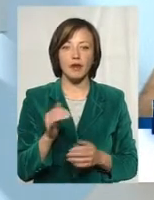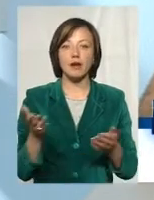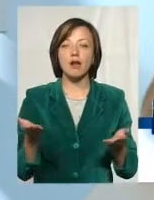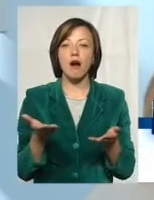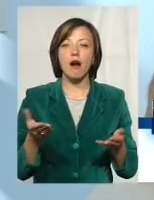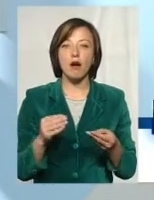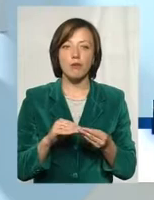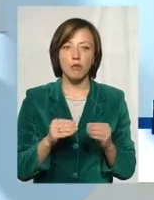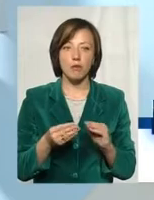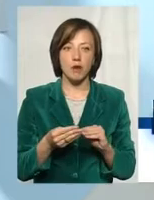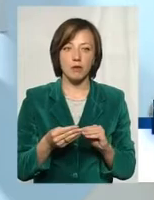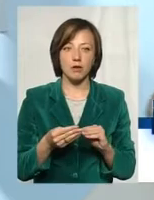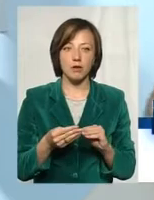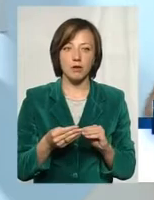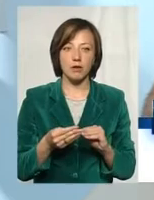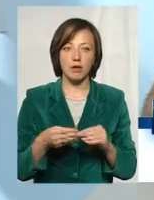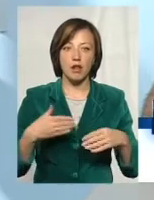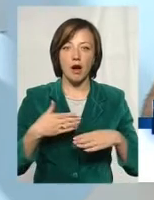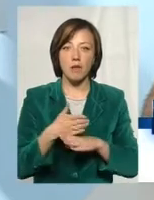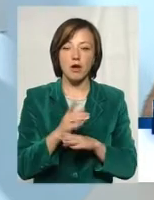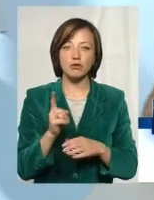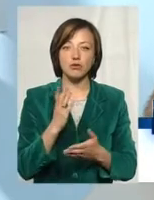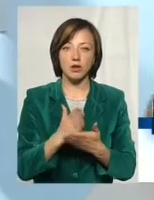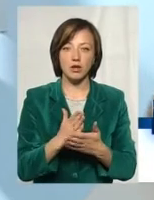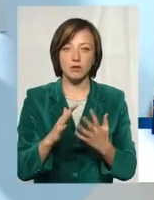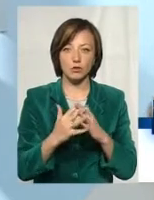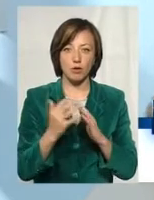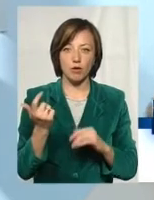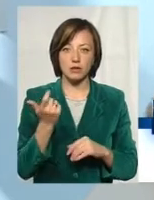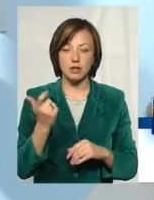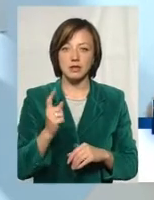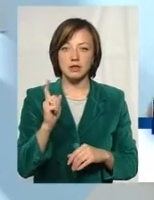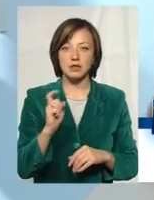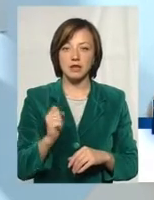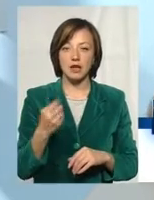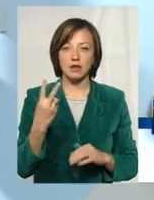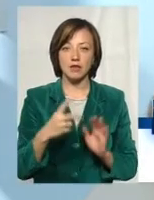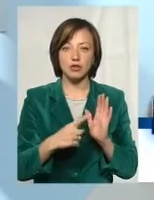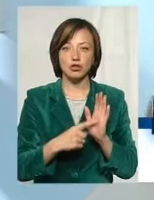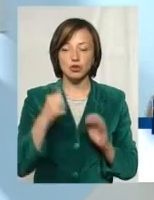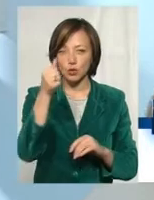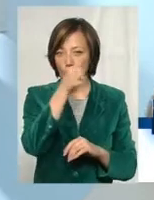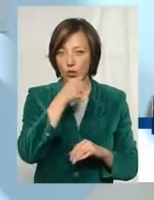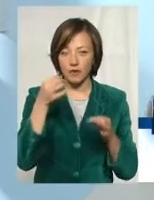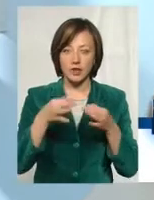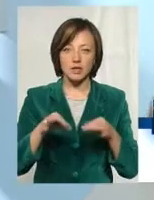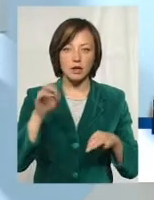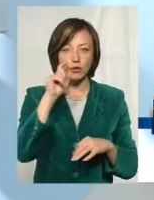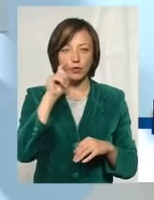проблема ламати те, що є в сільському господарстві? За 26 років незалежності